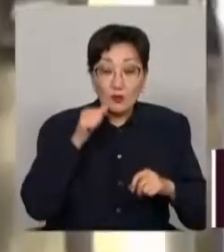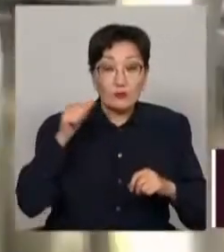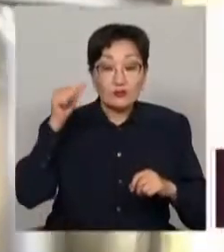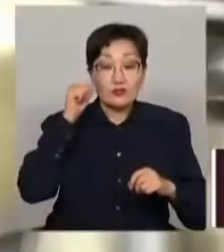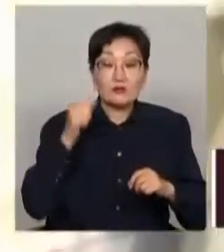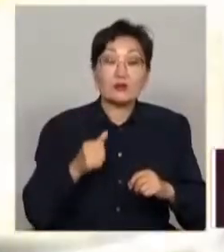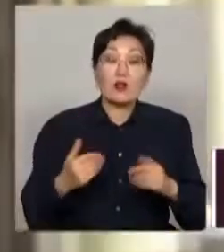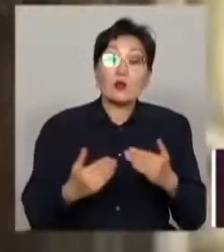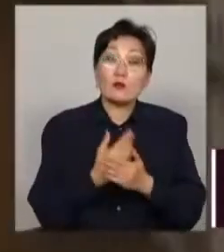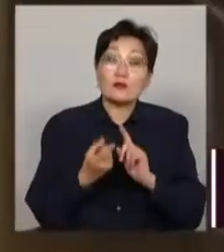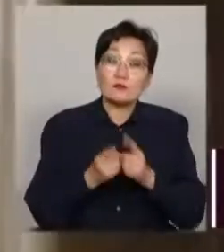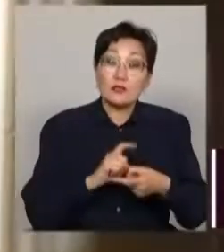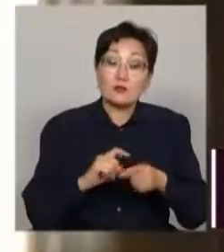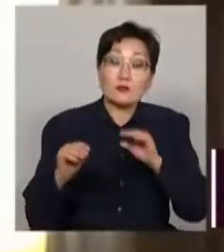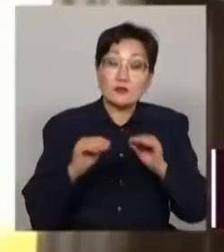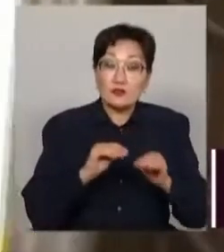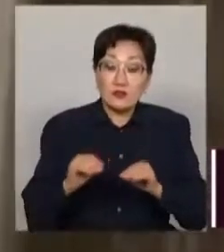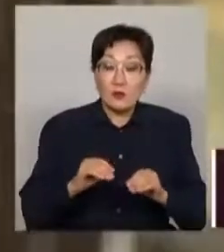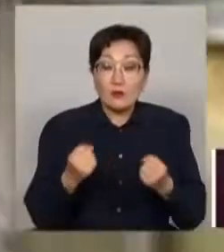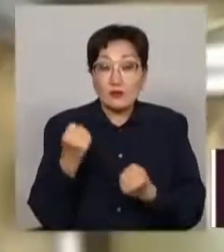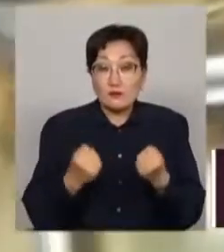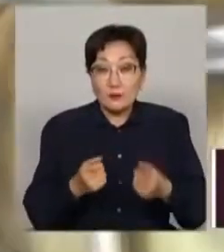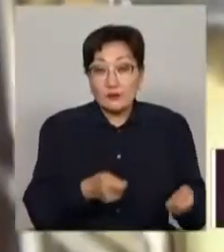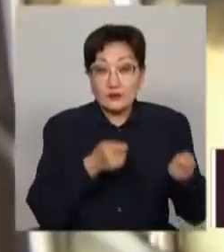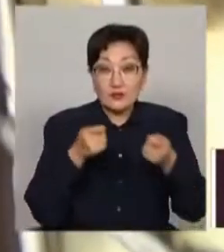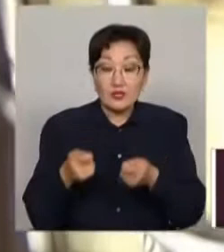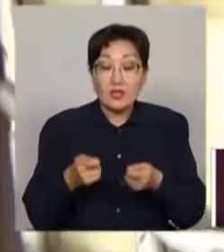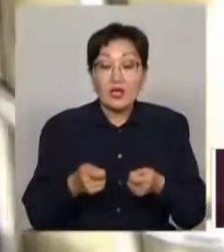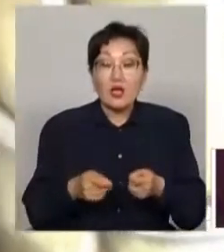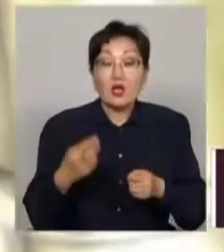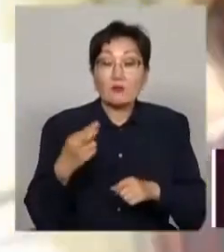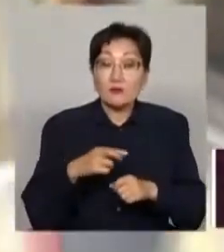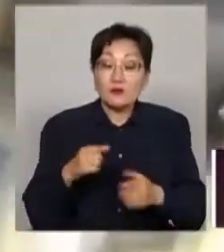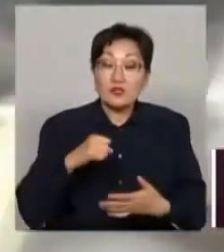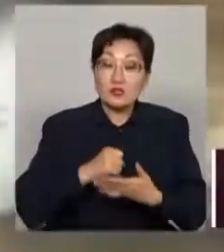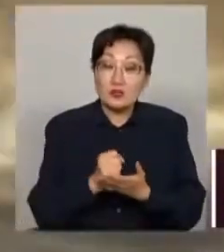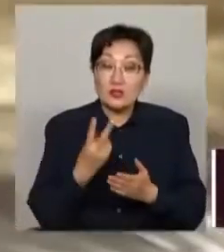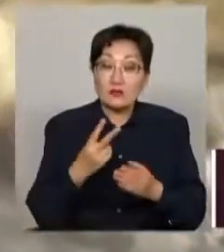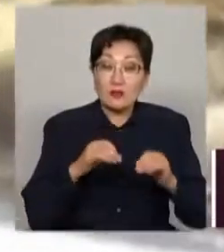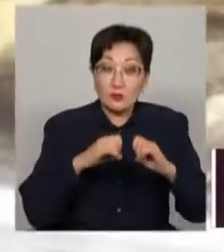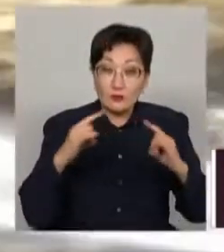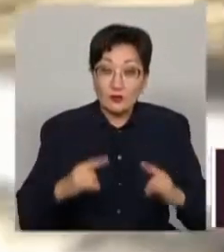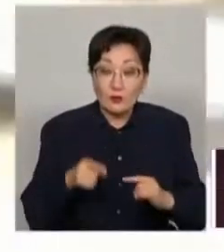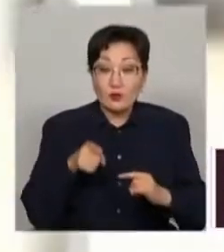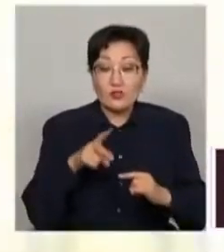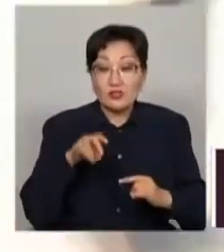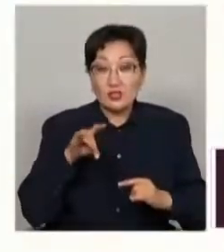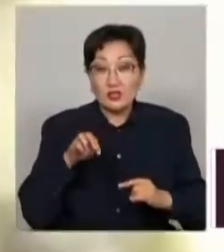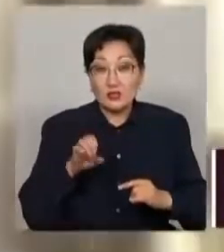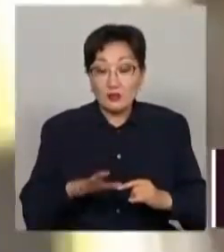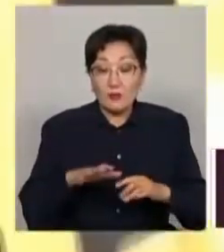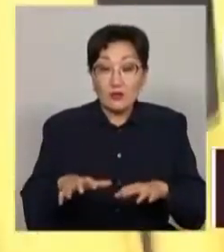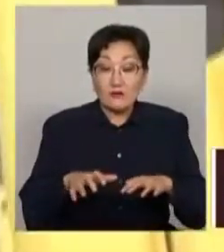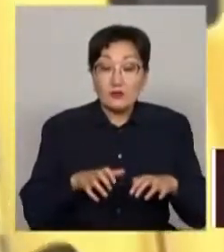он переоборудовал свой автомобиль для удобства транспортировки дизтоплива, установив там 2 емкости по 1000 литров.